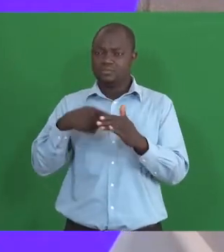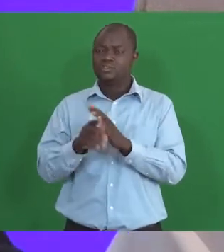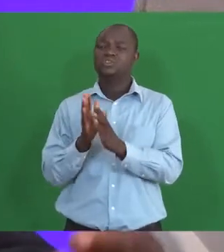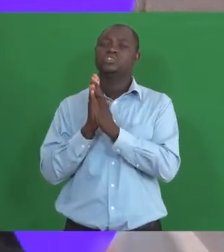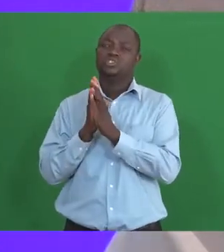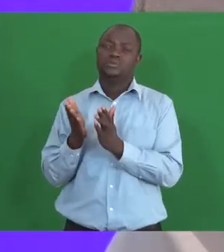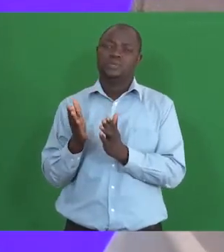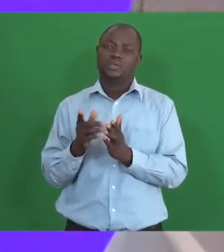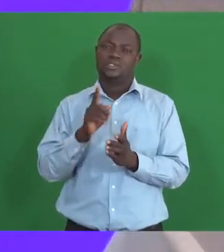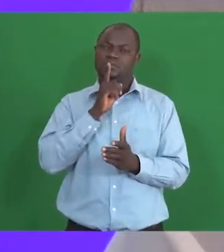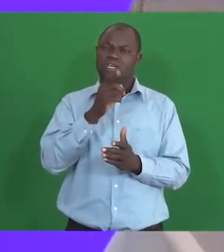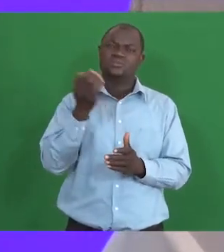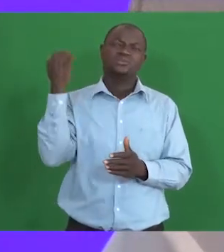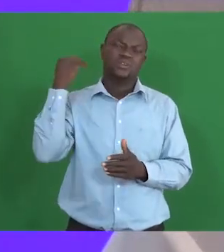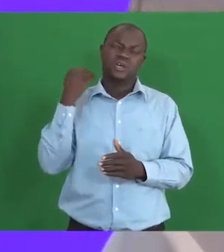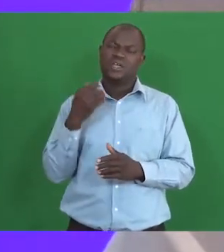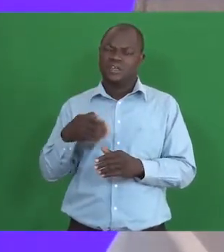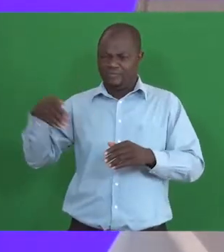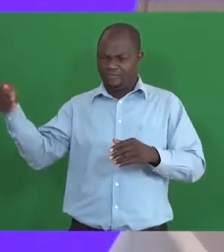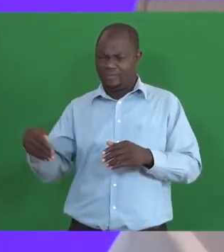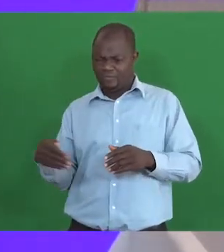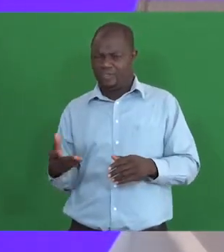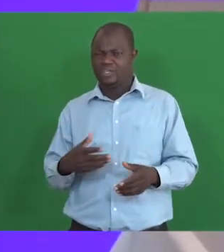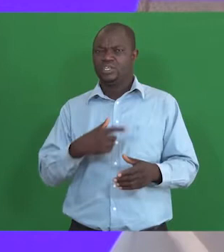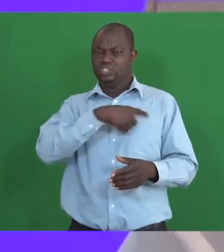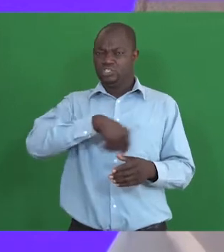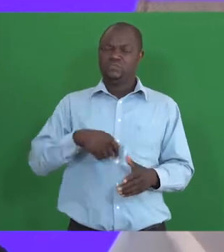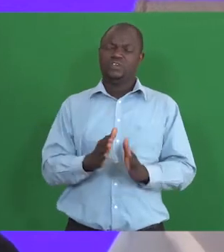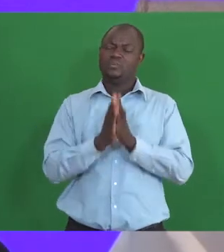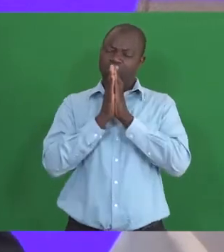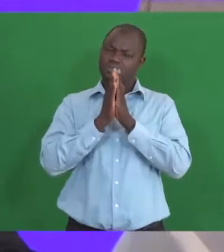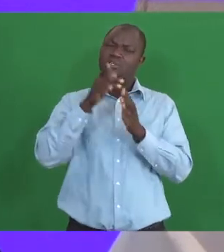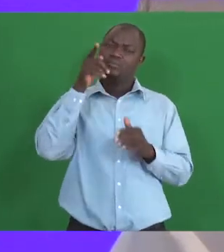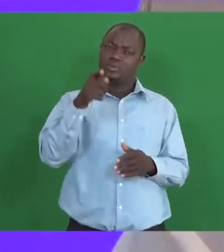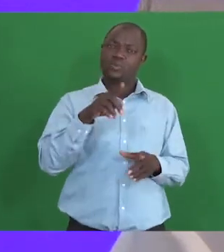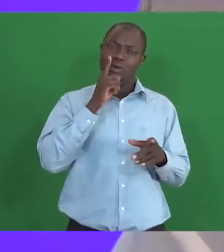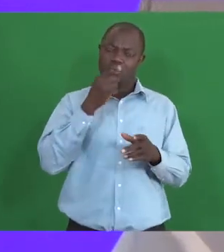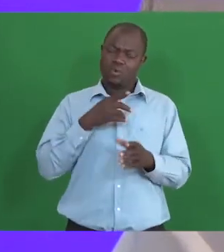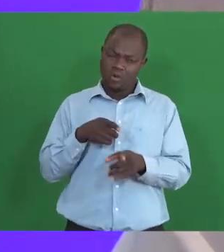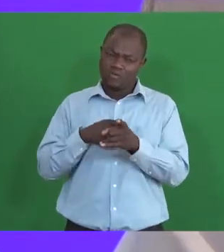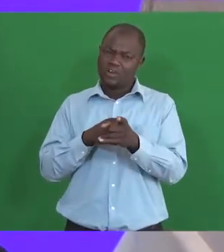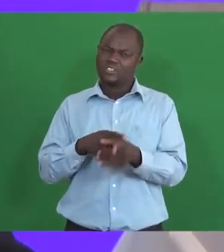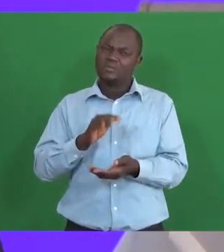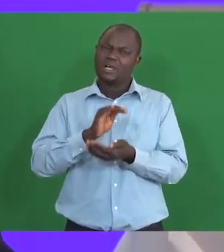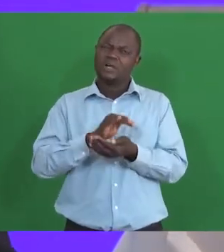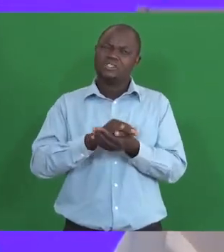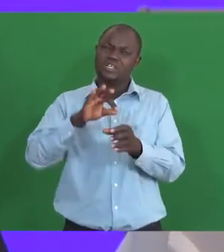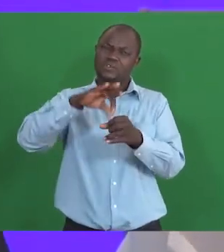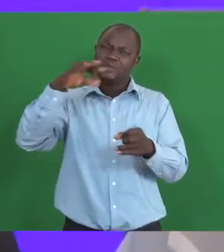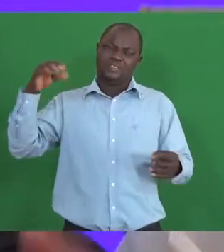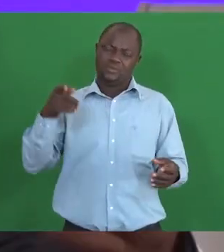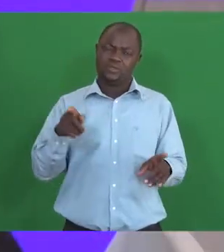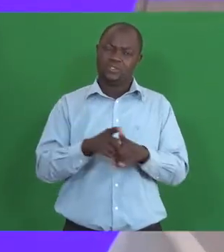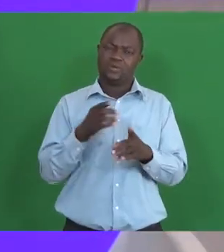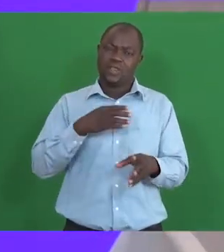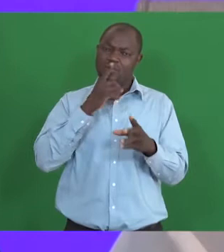iwo kareko vakuru vedu vainamata wani. Nokuti kana vachipira midzimu yavo vaiti munotisvitsira